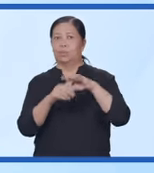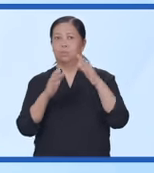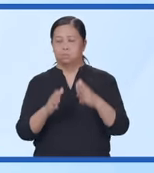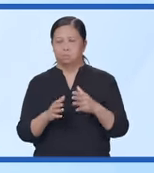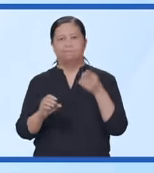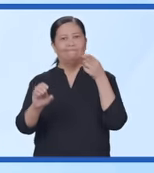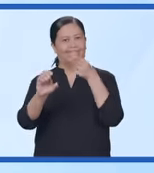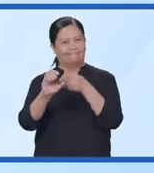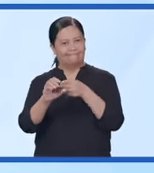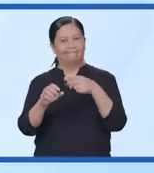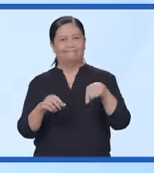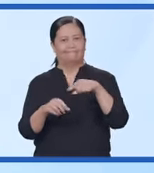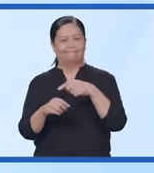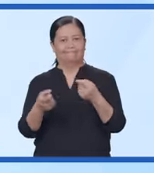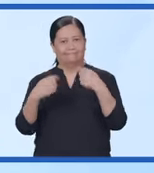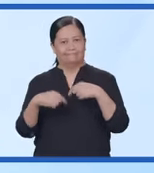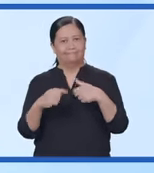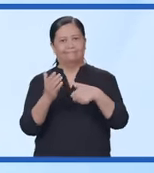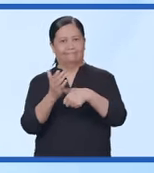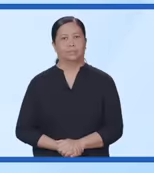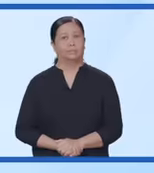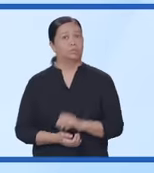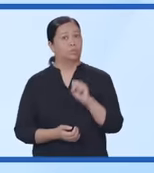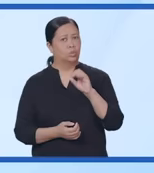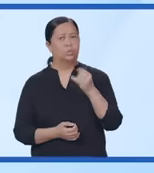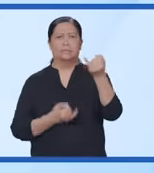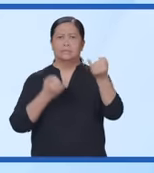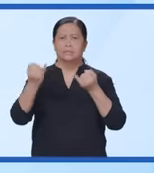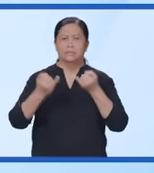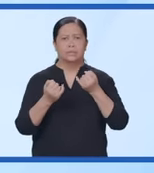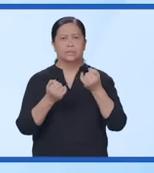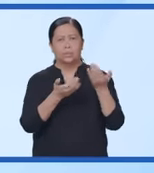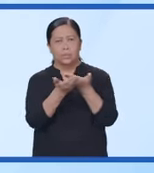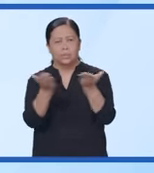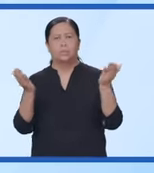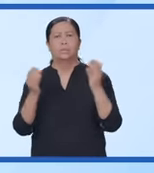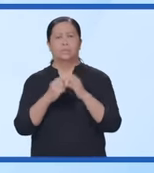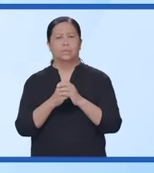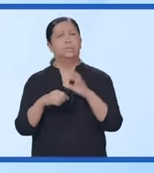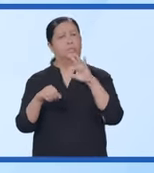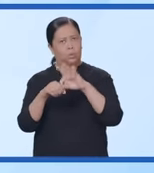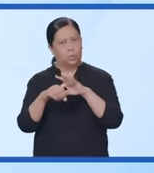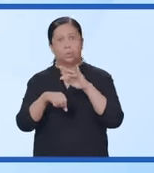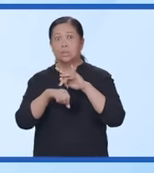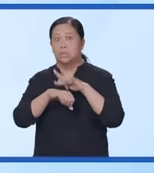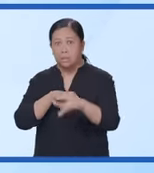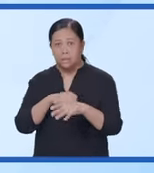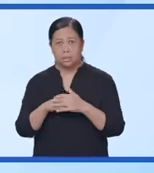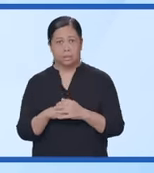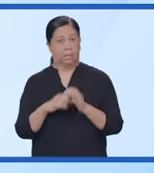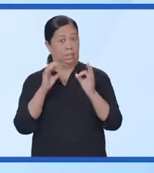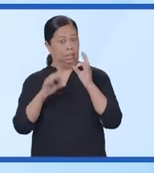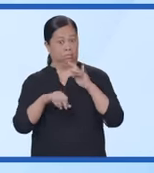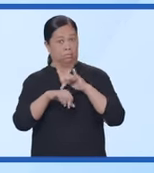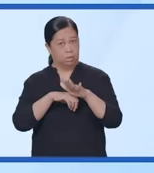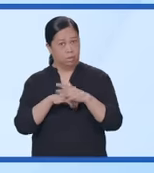all voters to participate in the coming elections. Kaya inaanyayahan namin kayo na bumoto